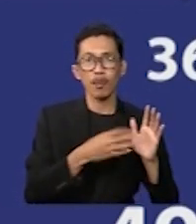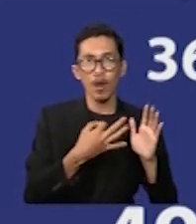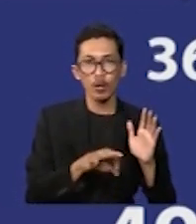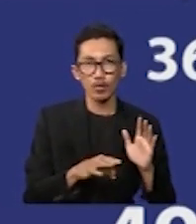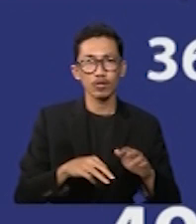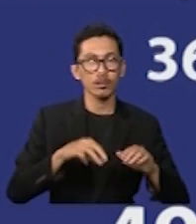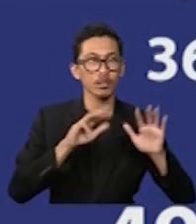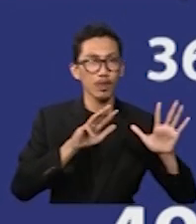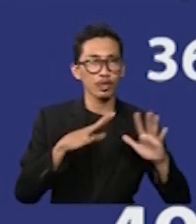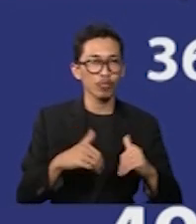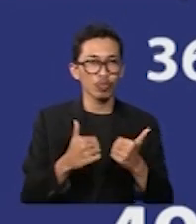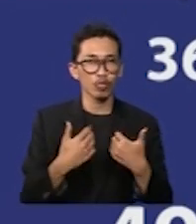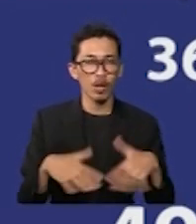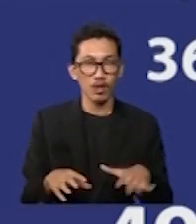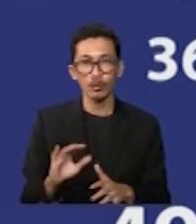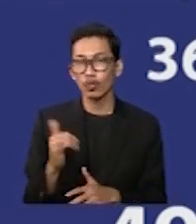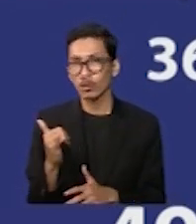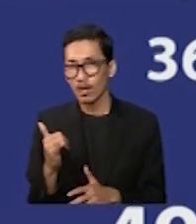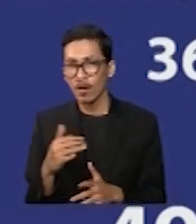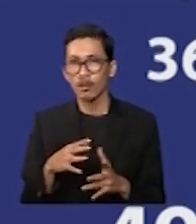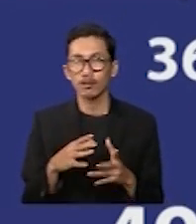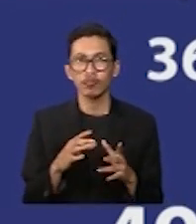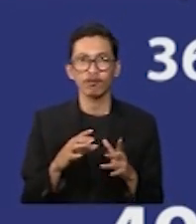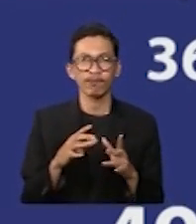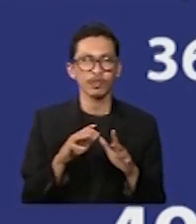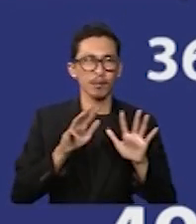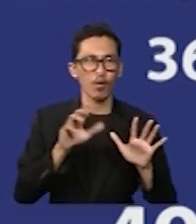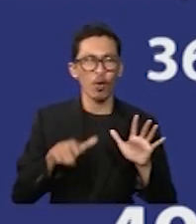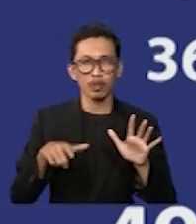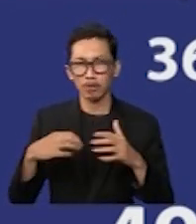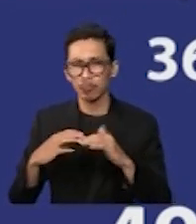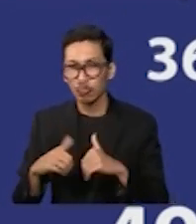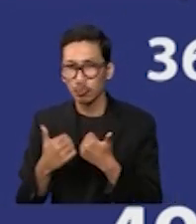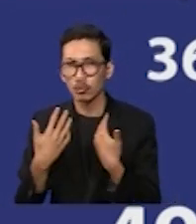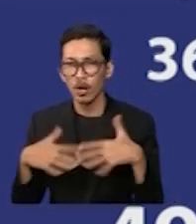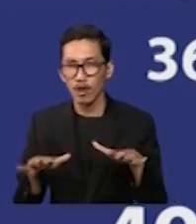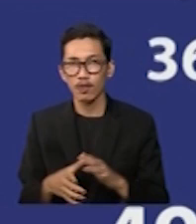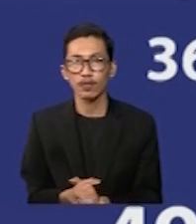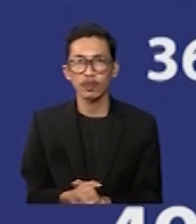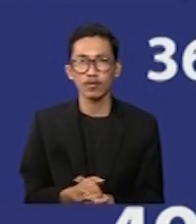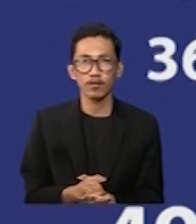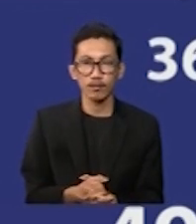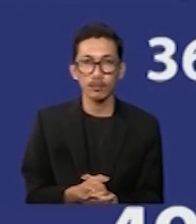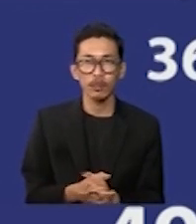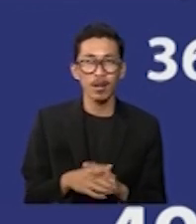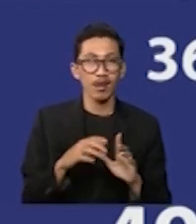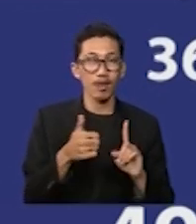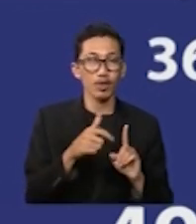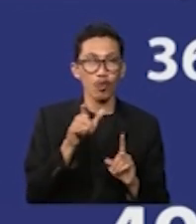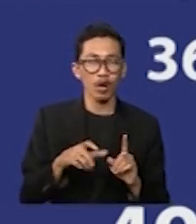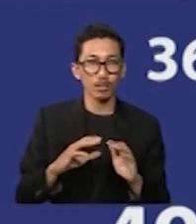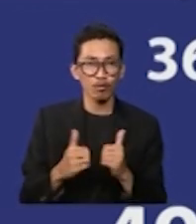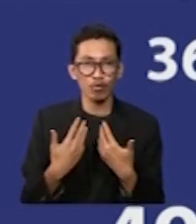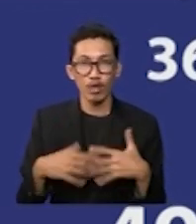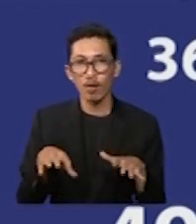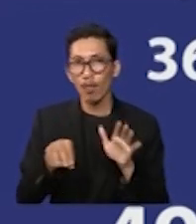Yogyakarta 1 kasus baru dan 4 sembuh, Papua Barat 1 kasus baru dan 16 sembuh, kemudian